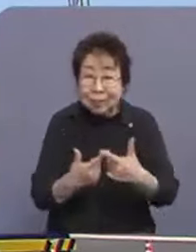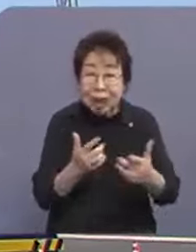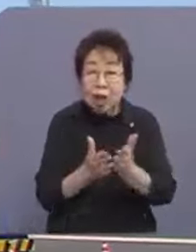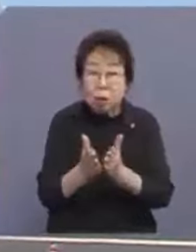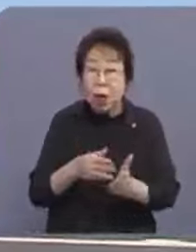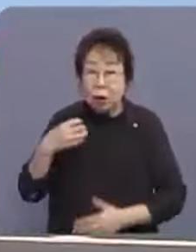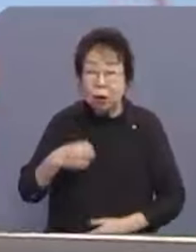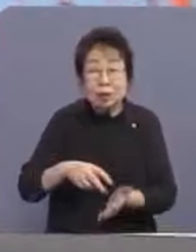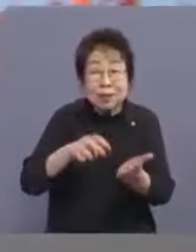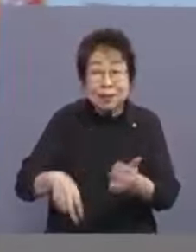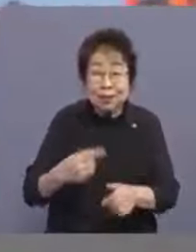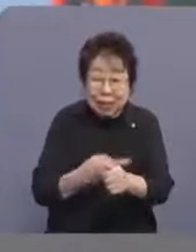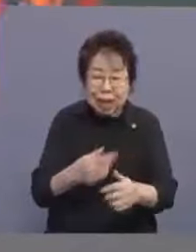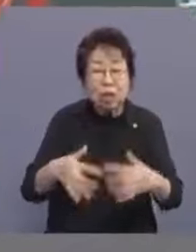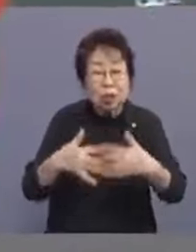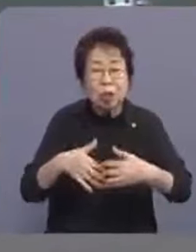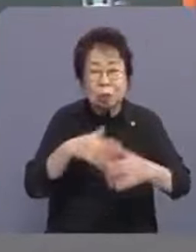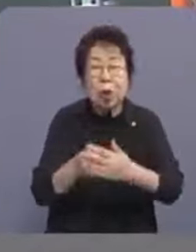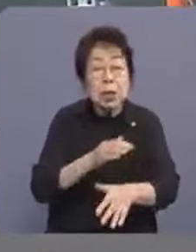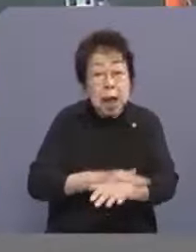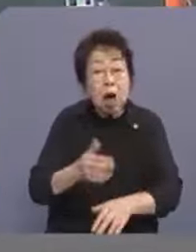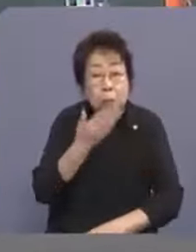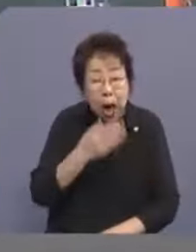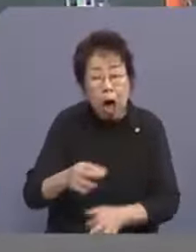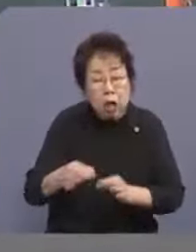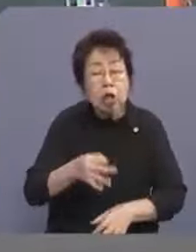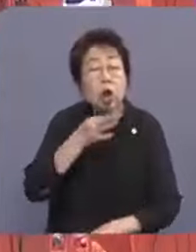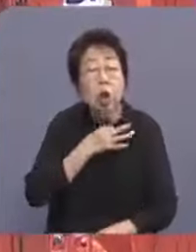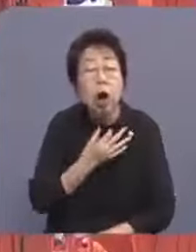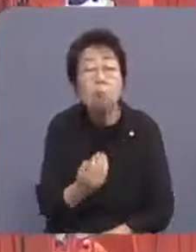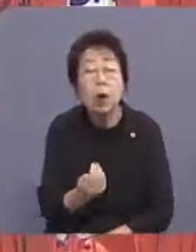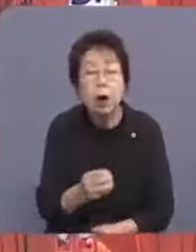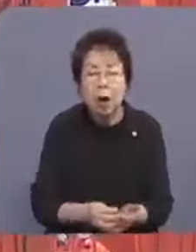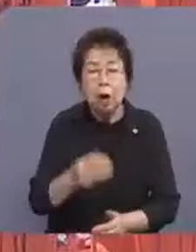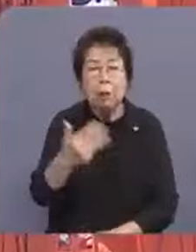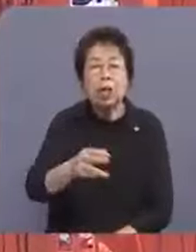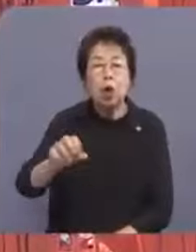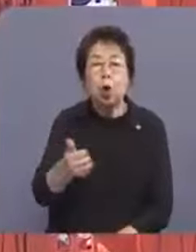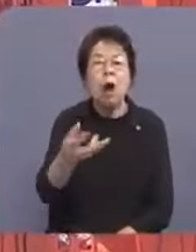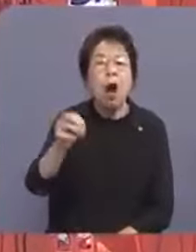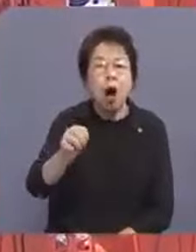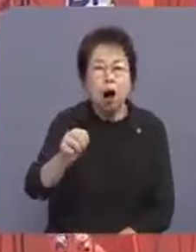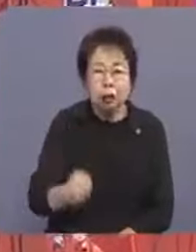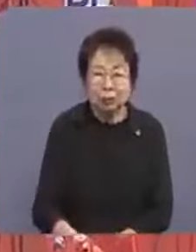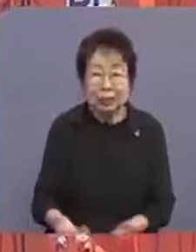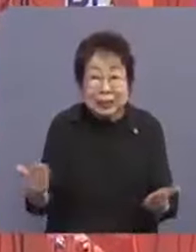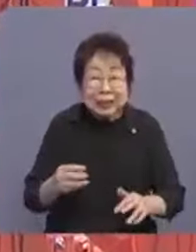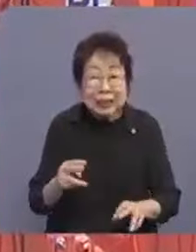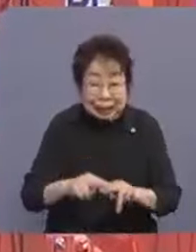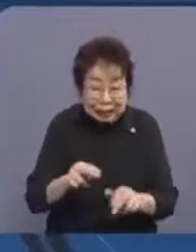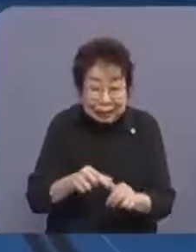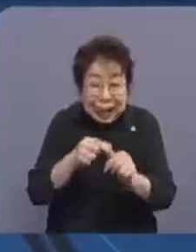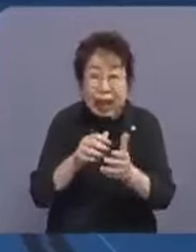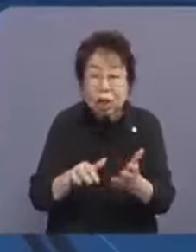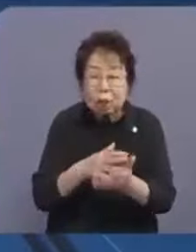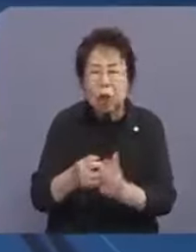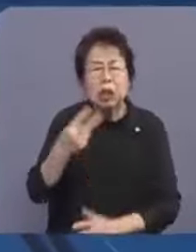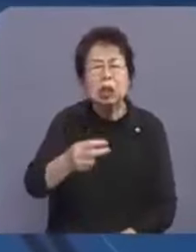부산항만공사는 하역 장비 국산화 사업으로 발생하는 경제적 효과는 8,500억 원, 고용 창출 효과도